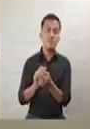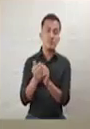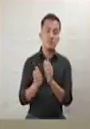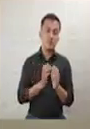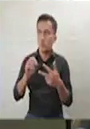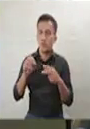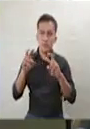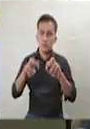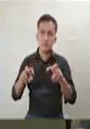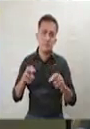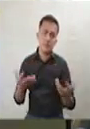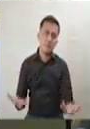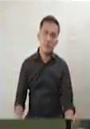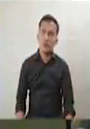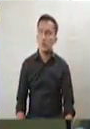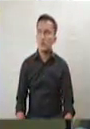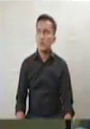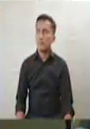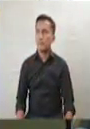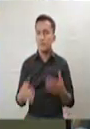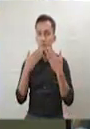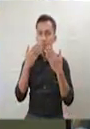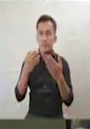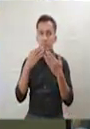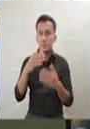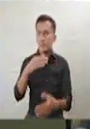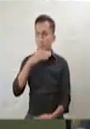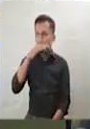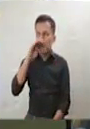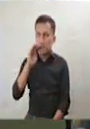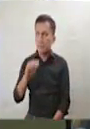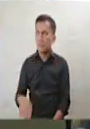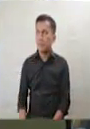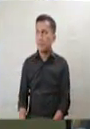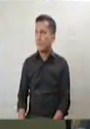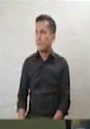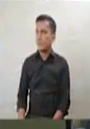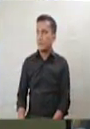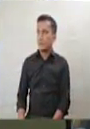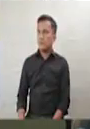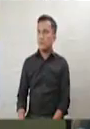maraming Pilipino. Salamat, Ginoong Berica. Ginoong Gadon.